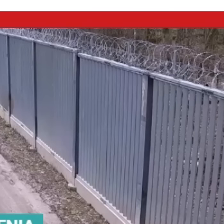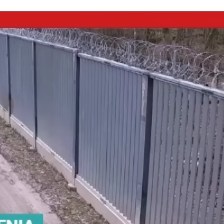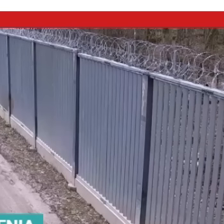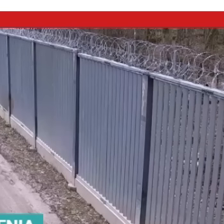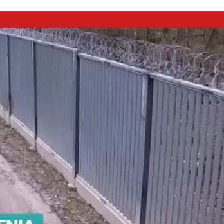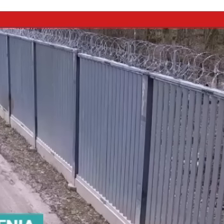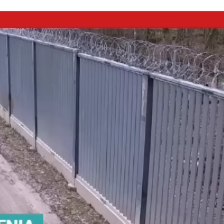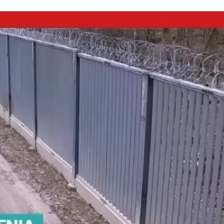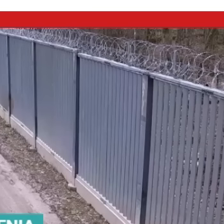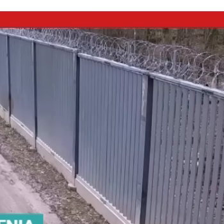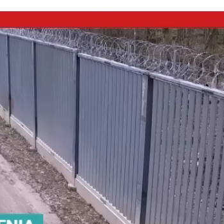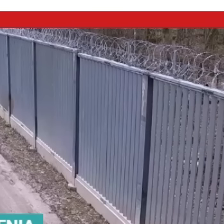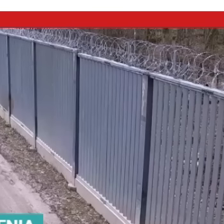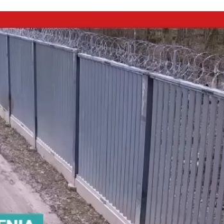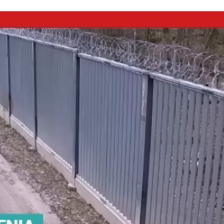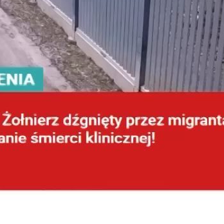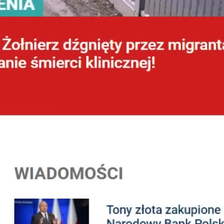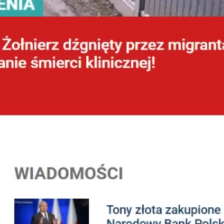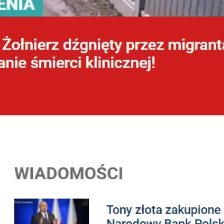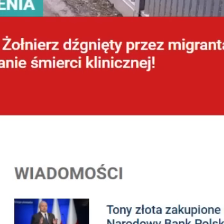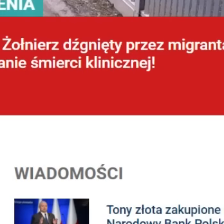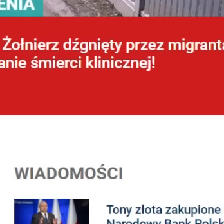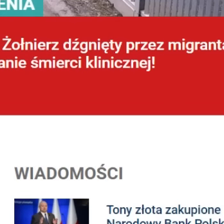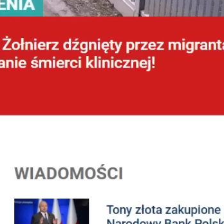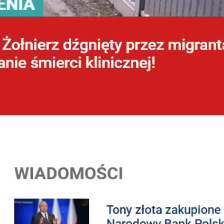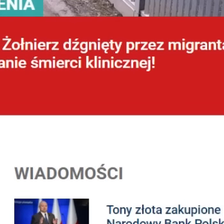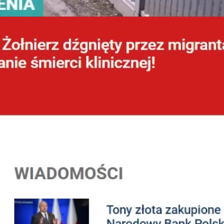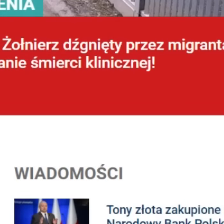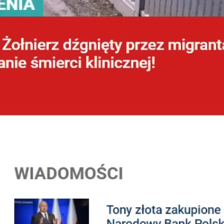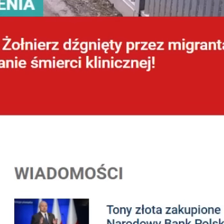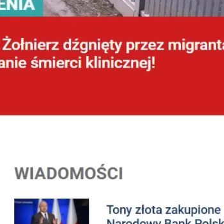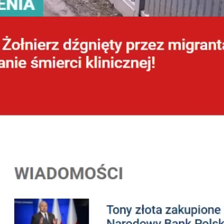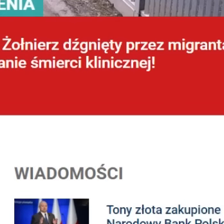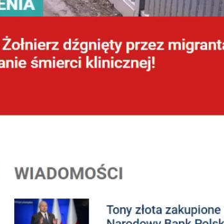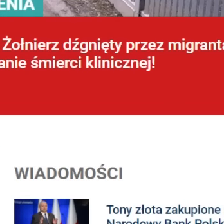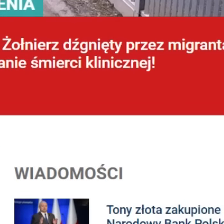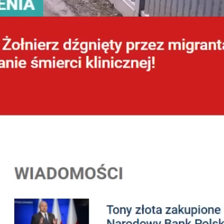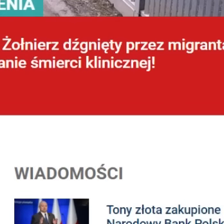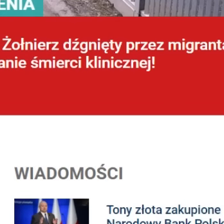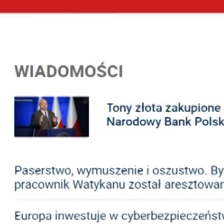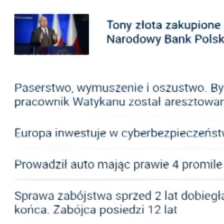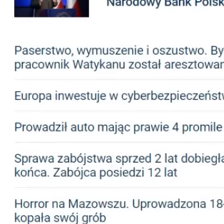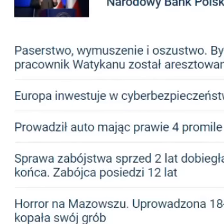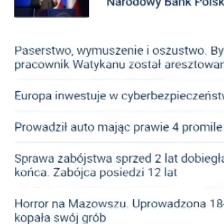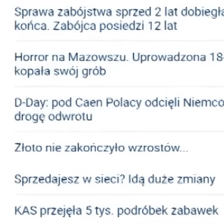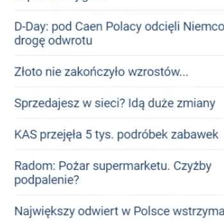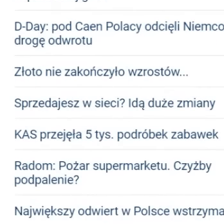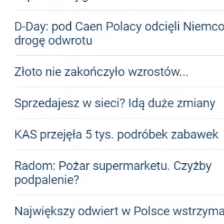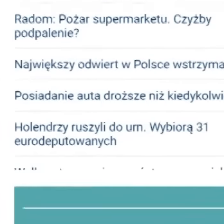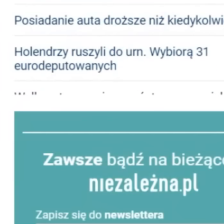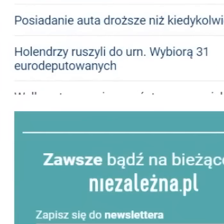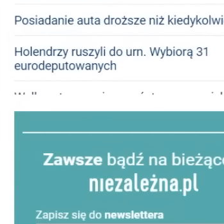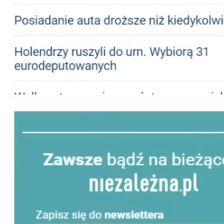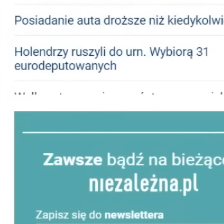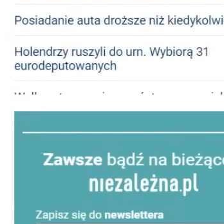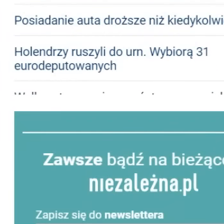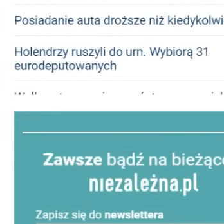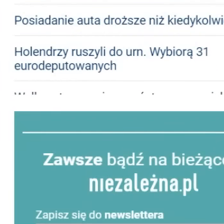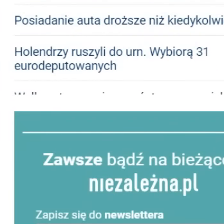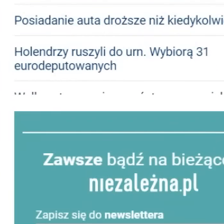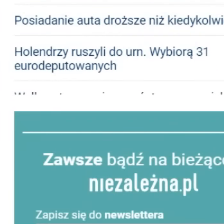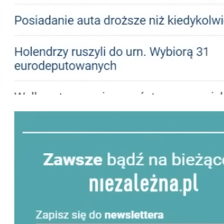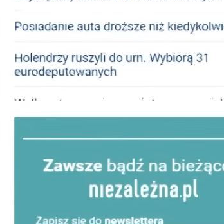gdzie miała dotrzeć. Na polskiej granicy nie będą do was strzelać na pewno, tak? Bo się boją. bo tak